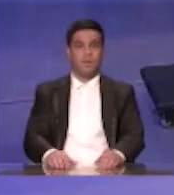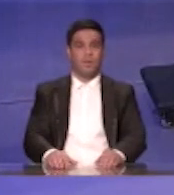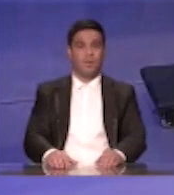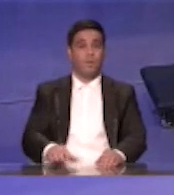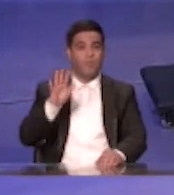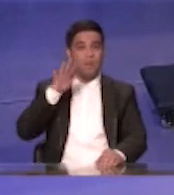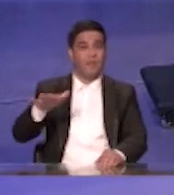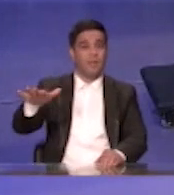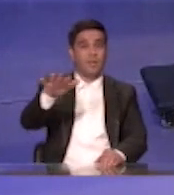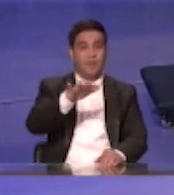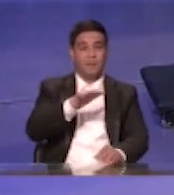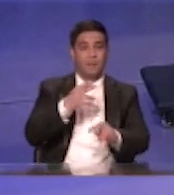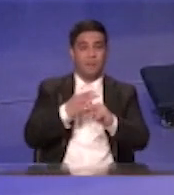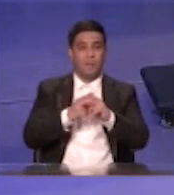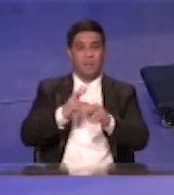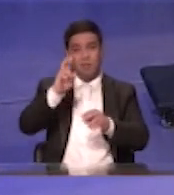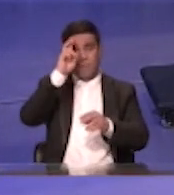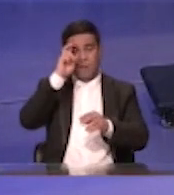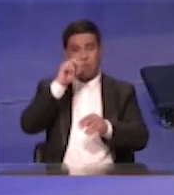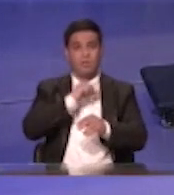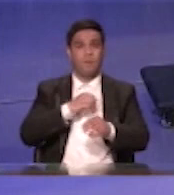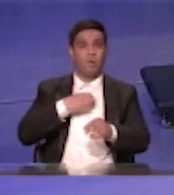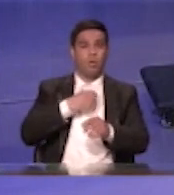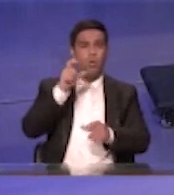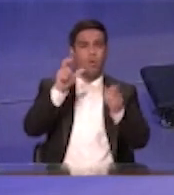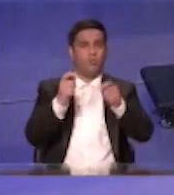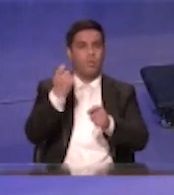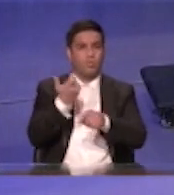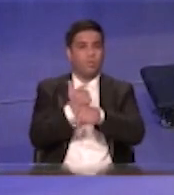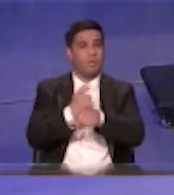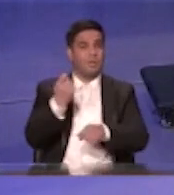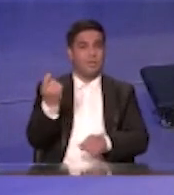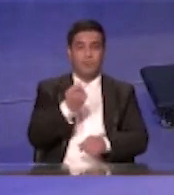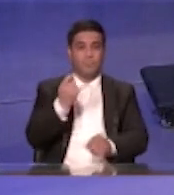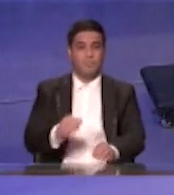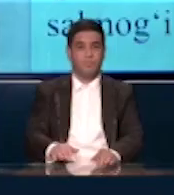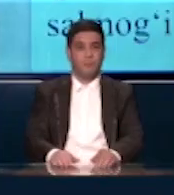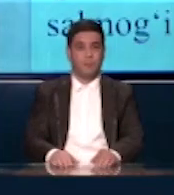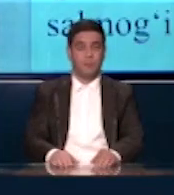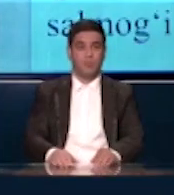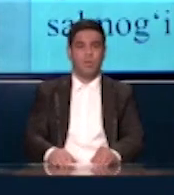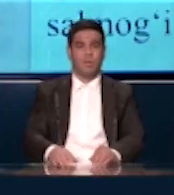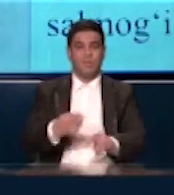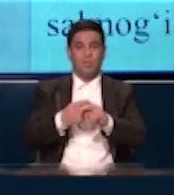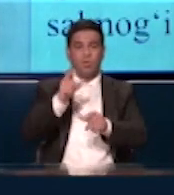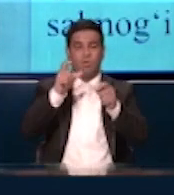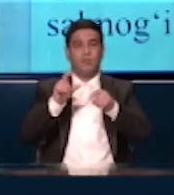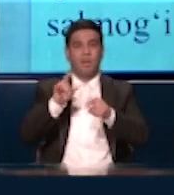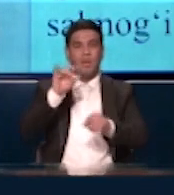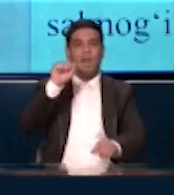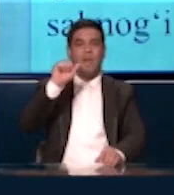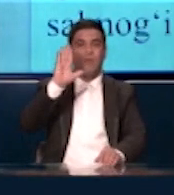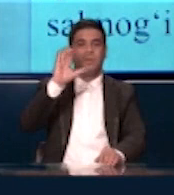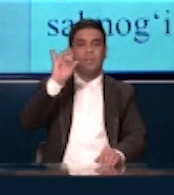Okeaniya orollari davlatlarining asosiy qismi aholi soni kam bo'lgan davlatlar hisoblanadi. Aholisi asosan Avstraloid